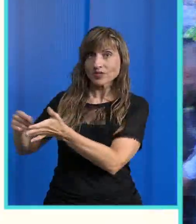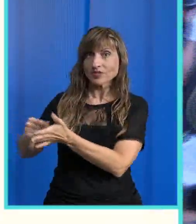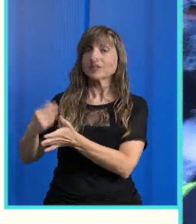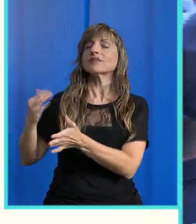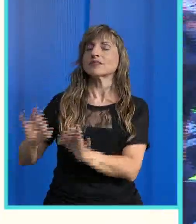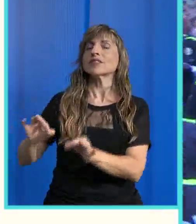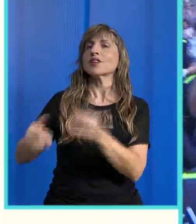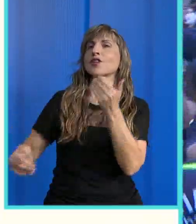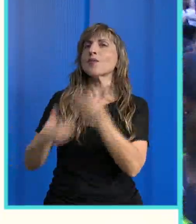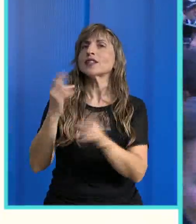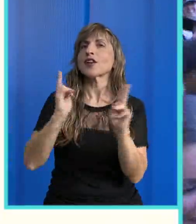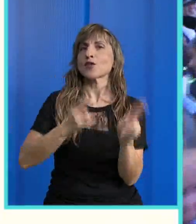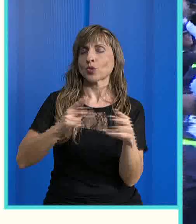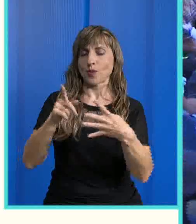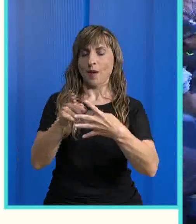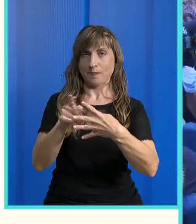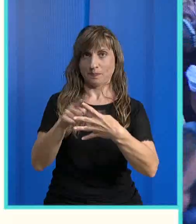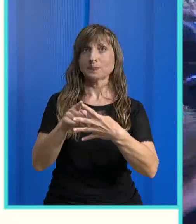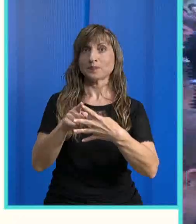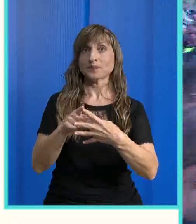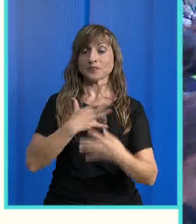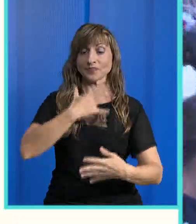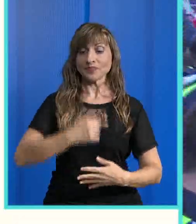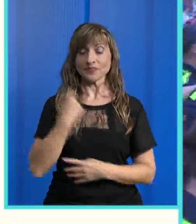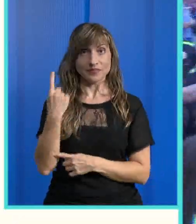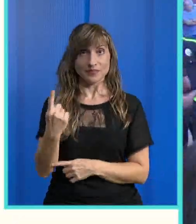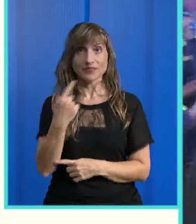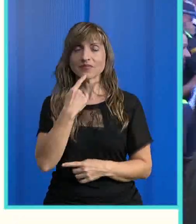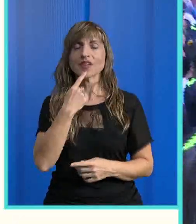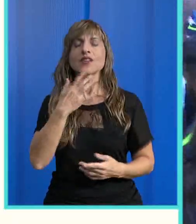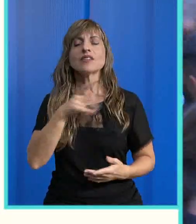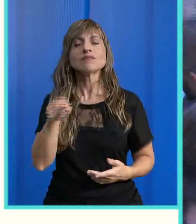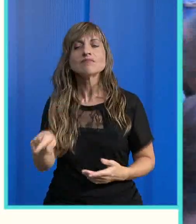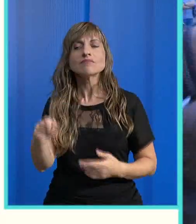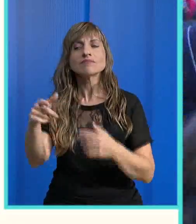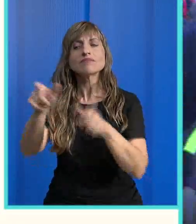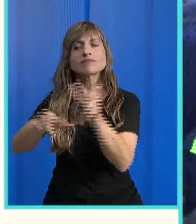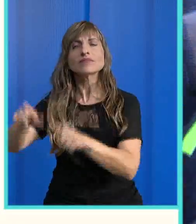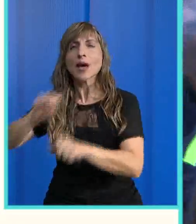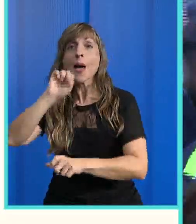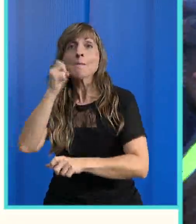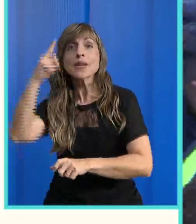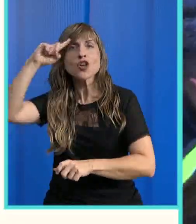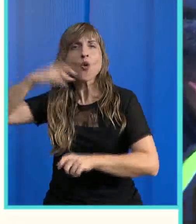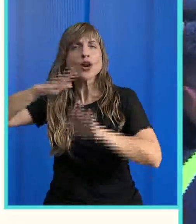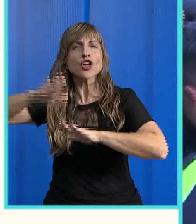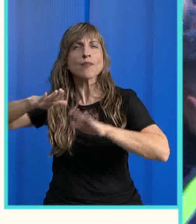a principis d'octubre. Segons l'alcalde els agents han vingut per convertir-se en la millor Guàrdia Urbana de Catalunya.